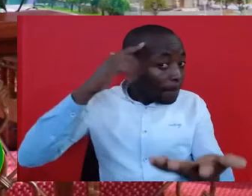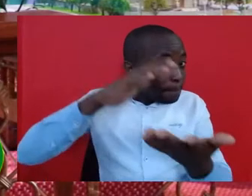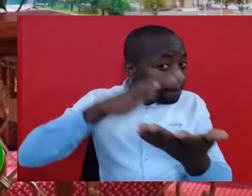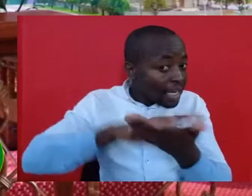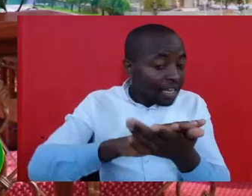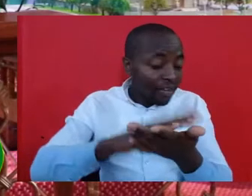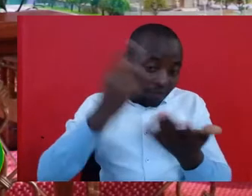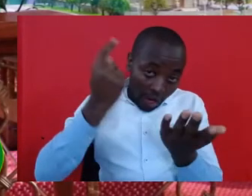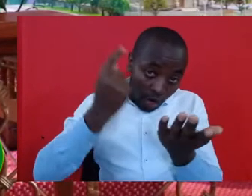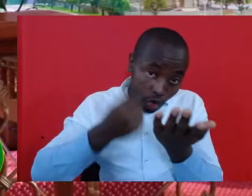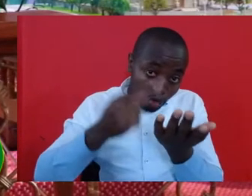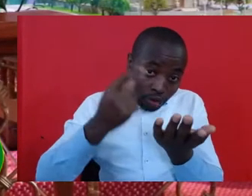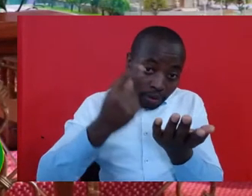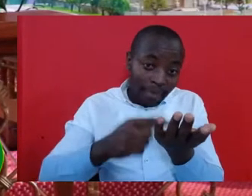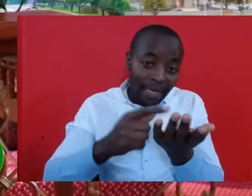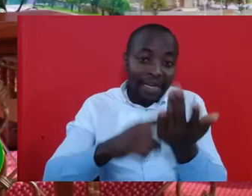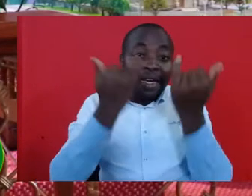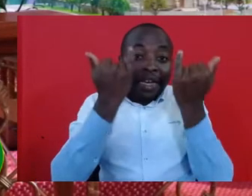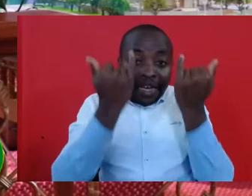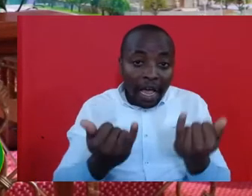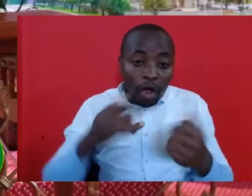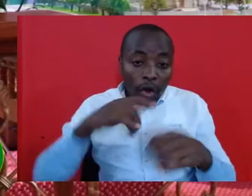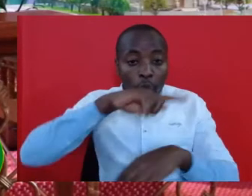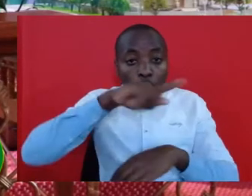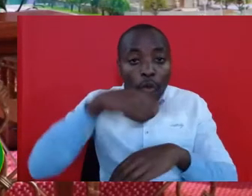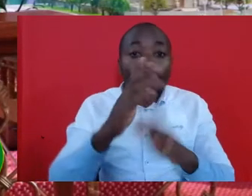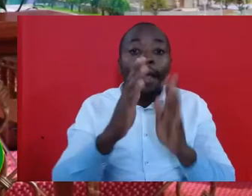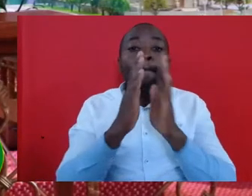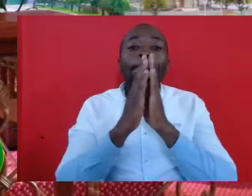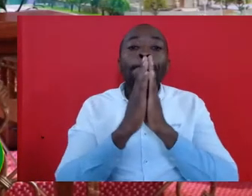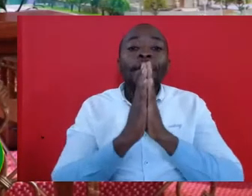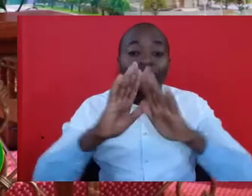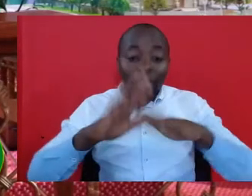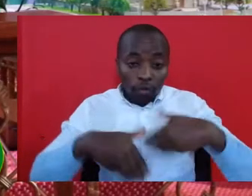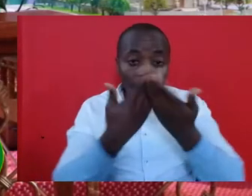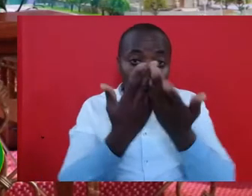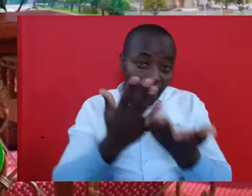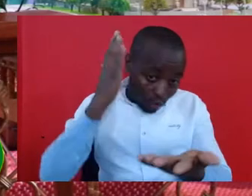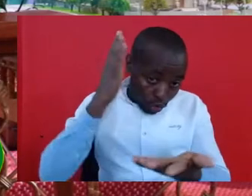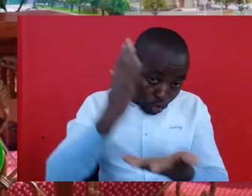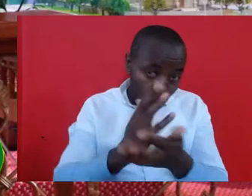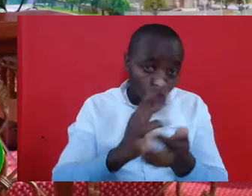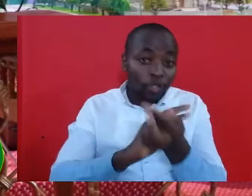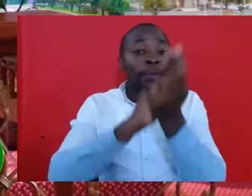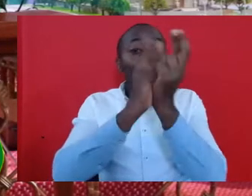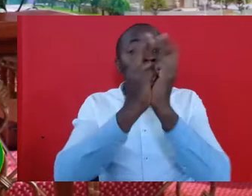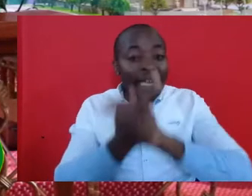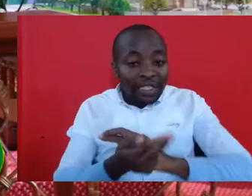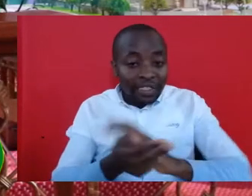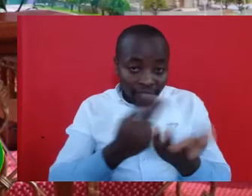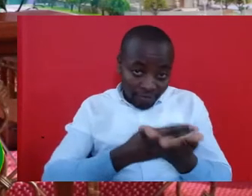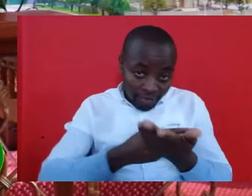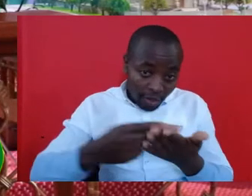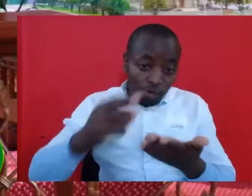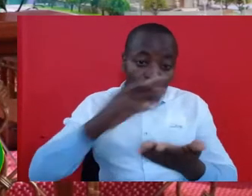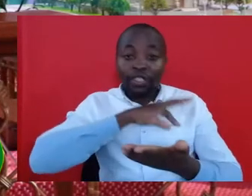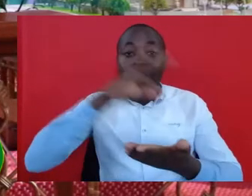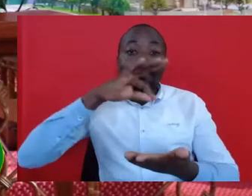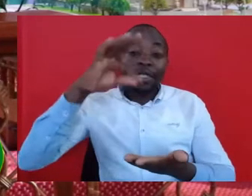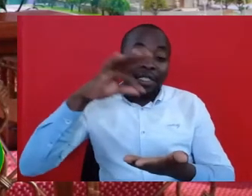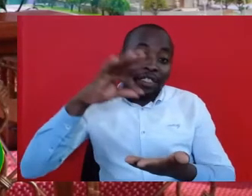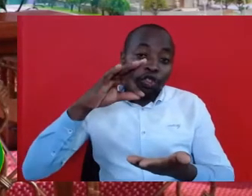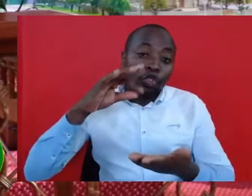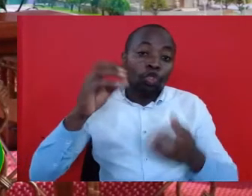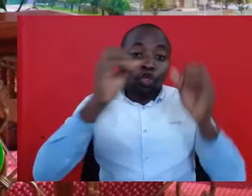takatifu. Basi tuombe, atupe tomba la kweli na Roho wake Mtakatifu,